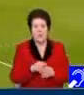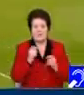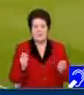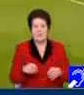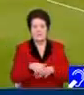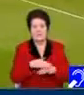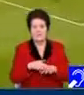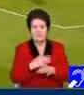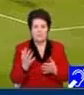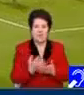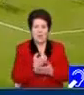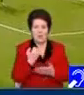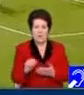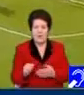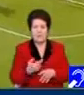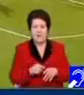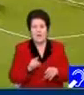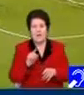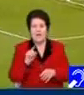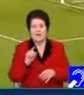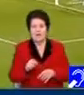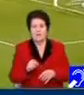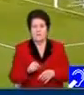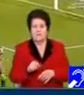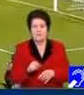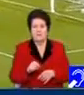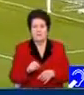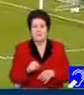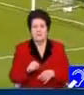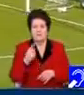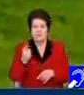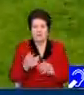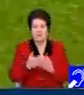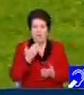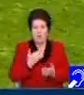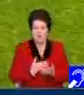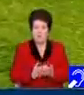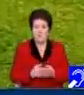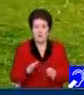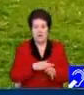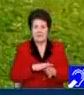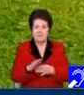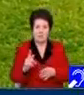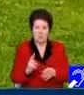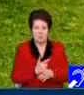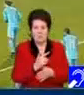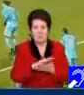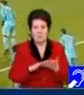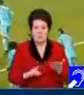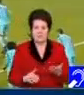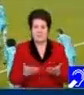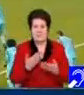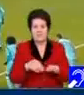sârbul Prijović, dar oaspeții au egalat minutul 90 prin Miloslaviev. Până la urmă, Prijović a realizat dubla în prelungiri și PAOK